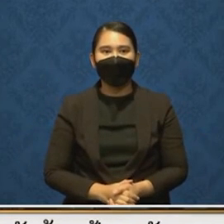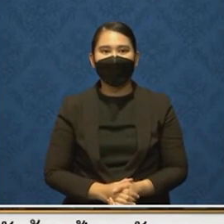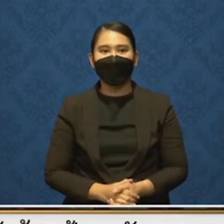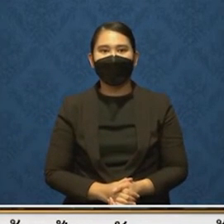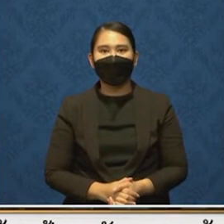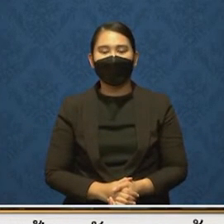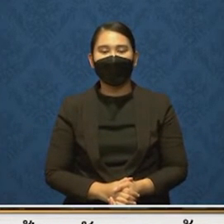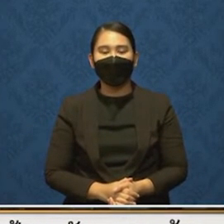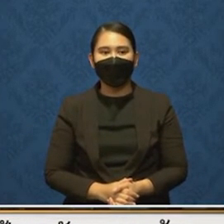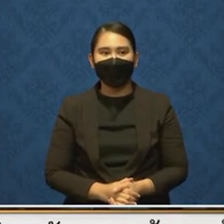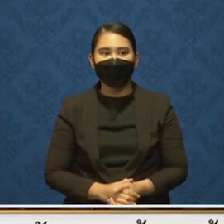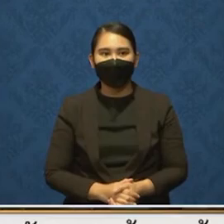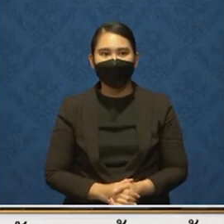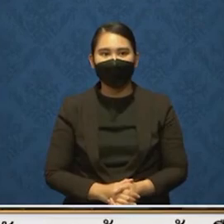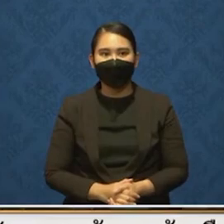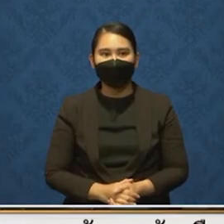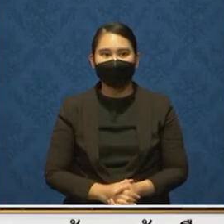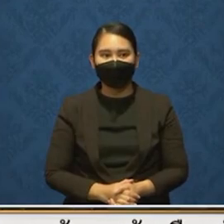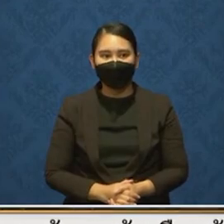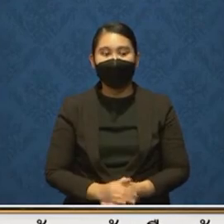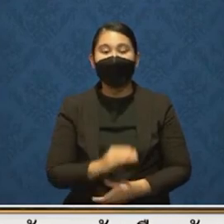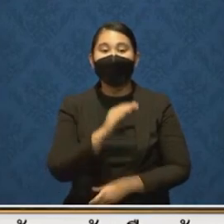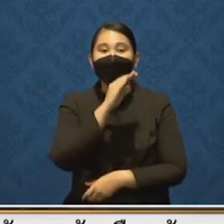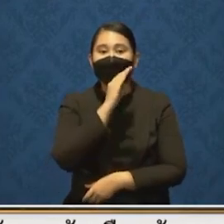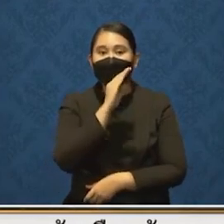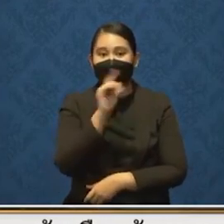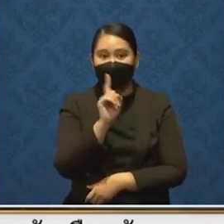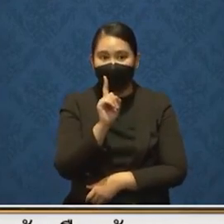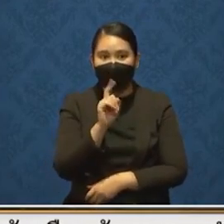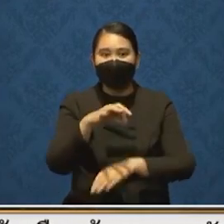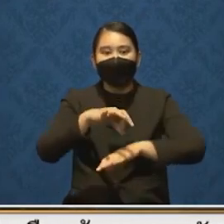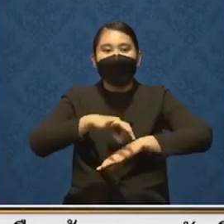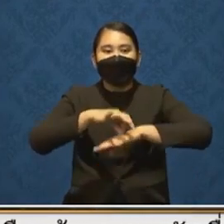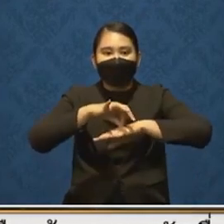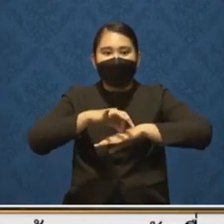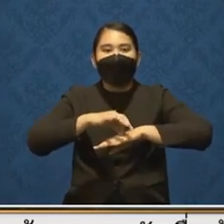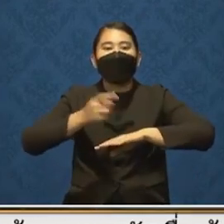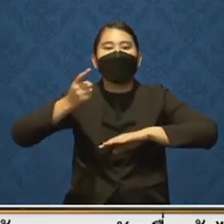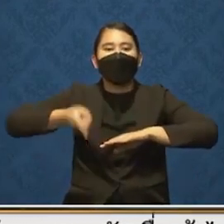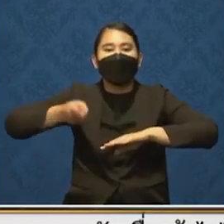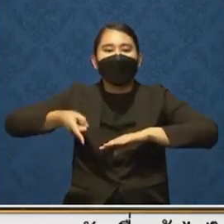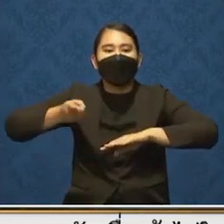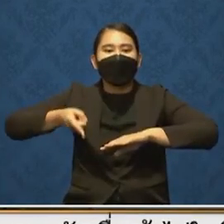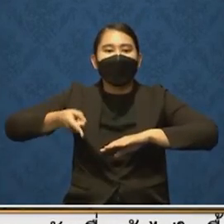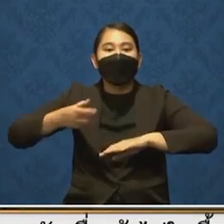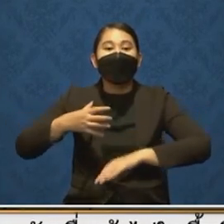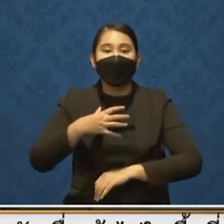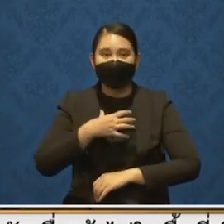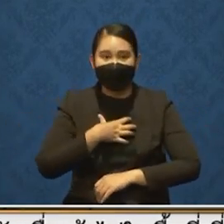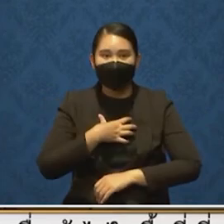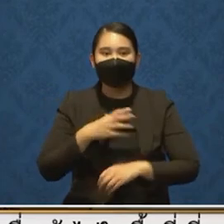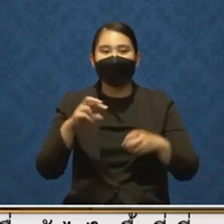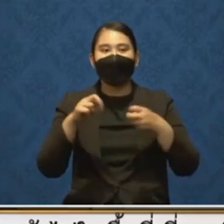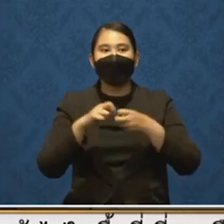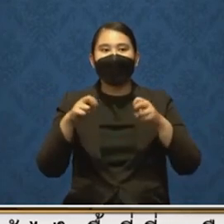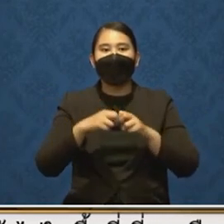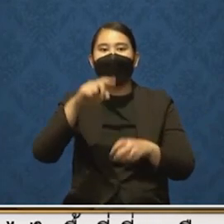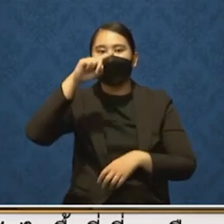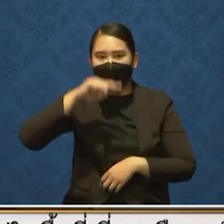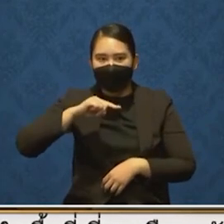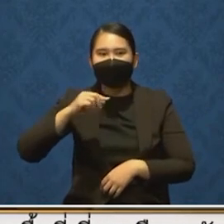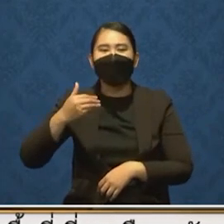ผมยเรีนว่า ถ้าท่านพยายามอยู่ต่อไปนะครับวิกลิตของประเทศจะเกิดขหน่า